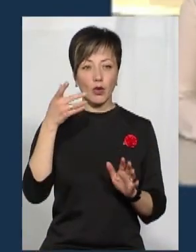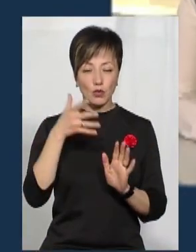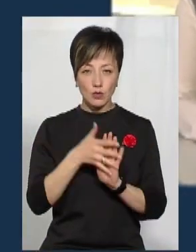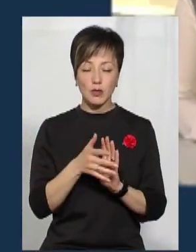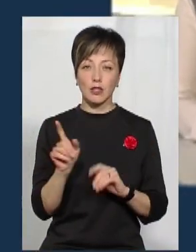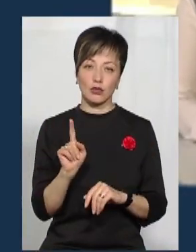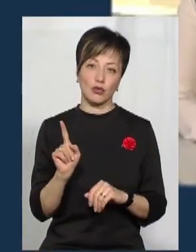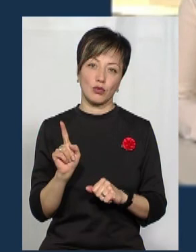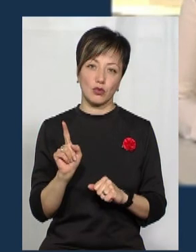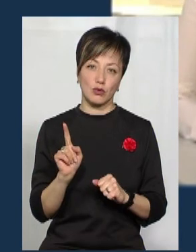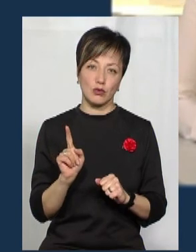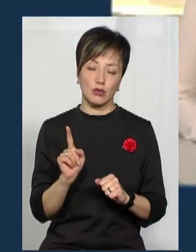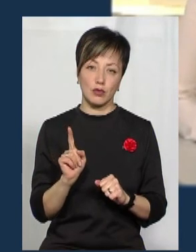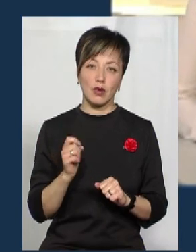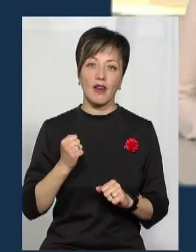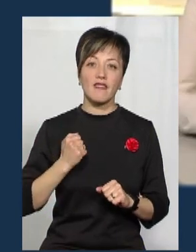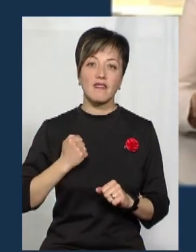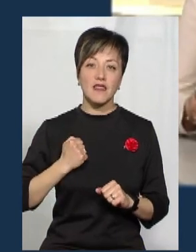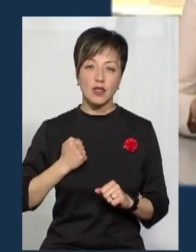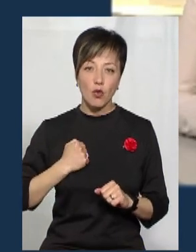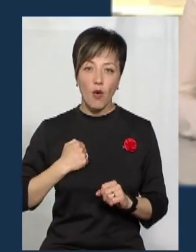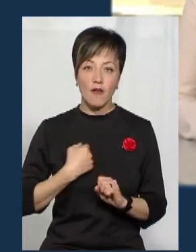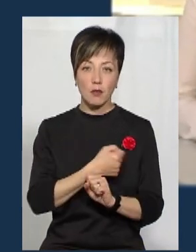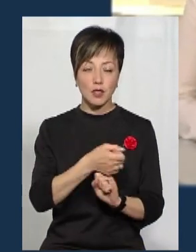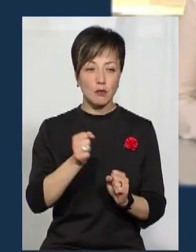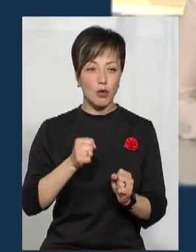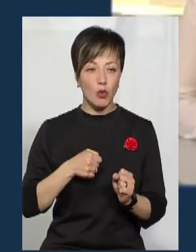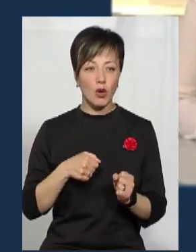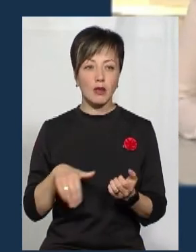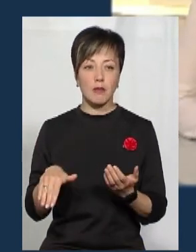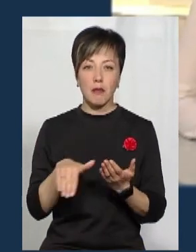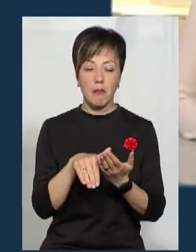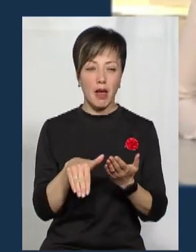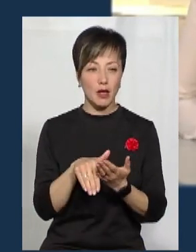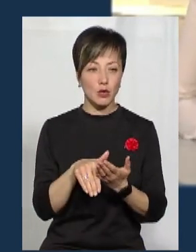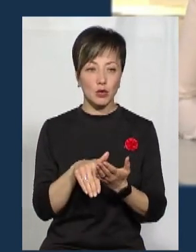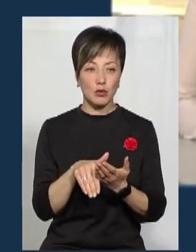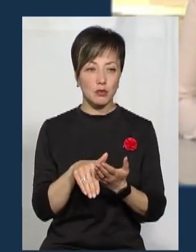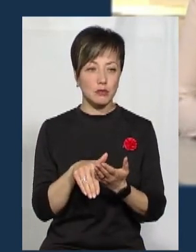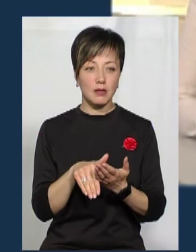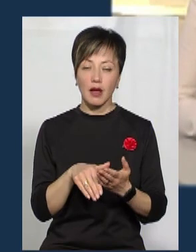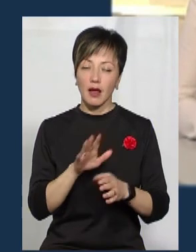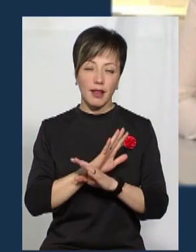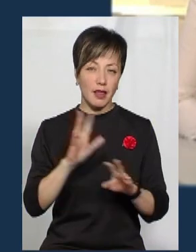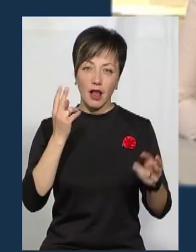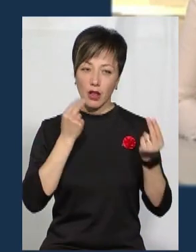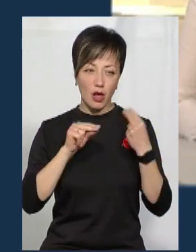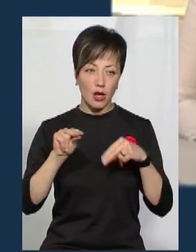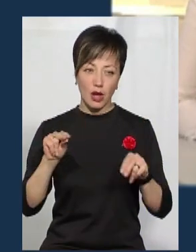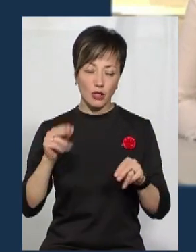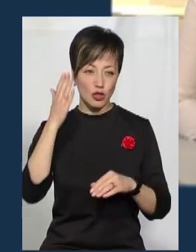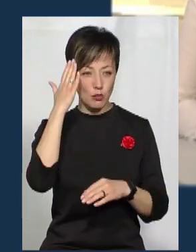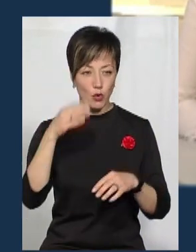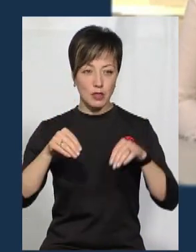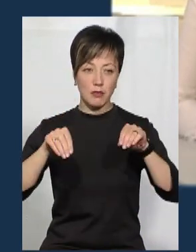розуміння того, що військовим, збройним методом не найкращий